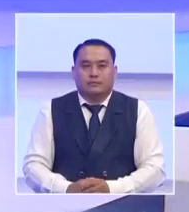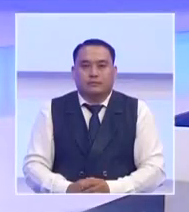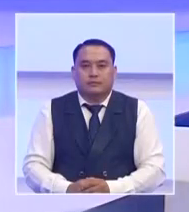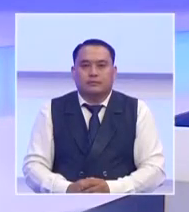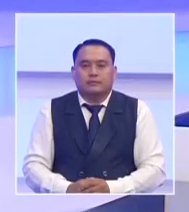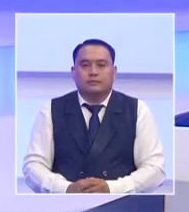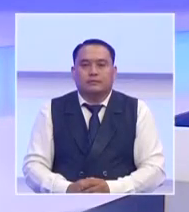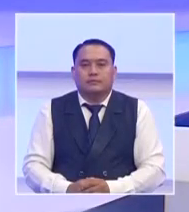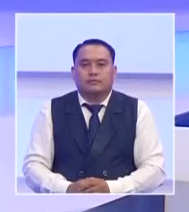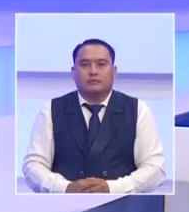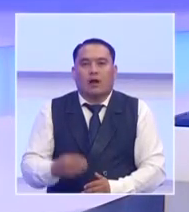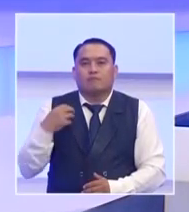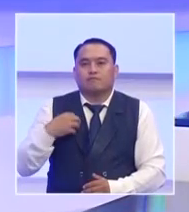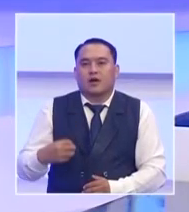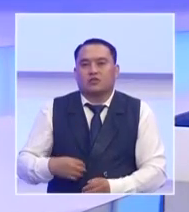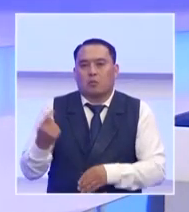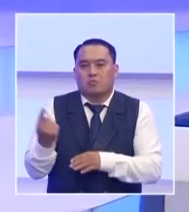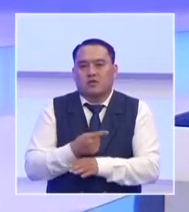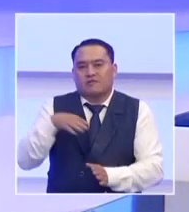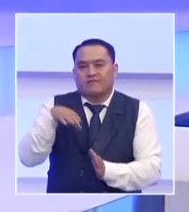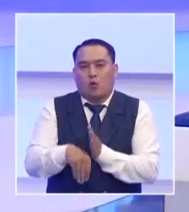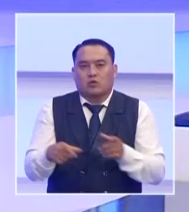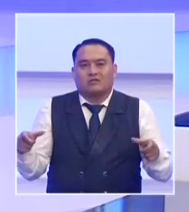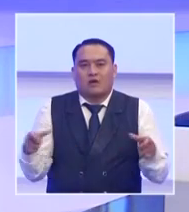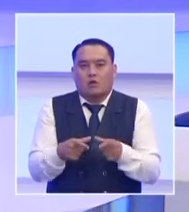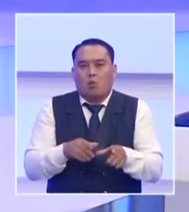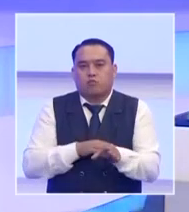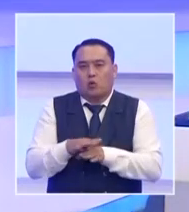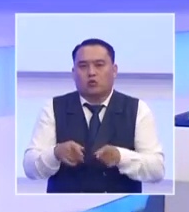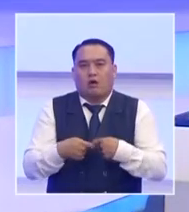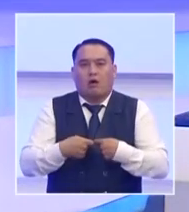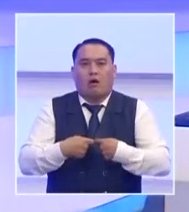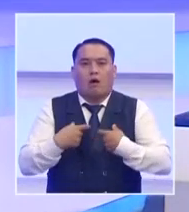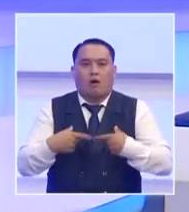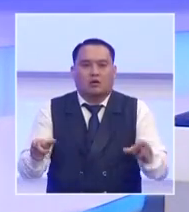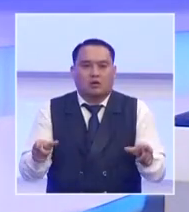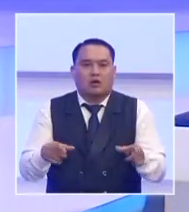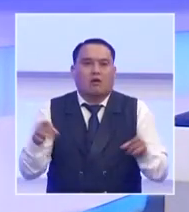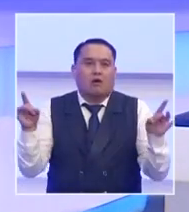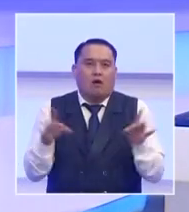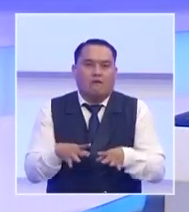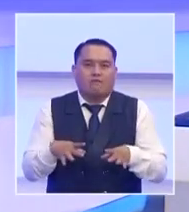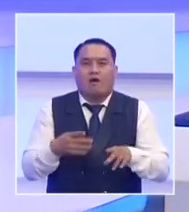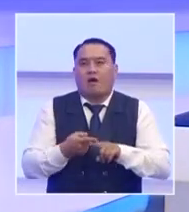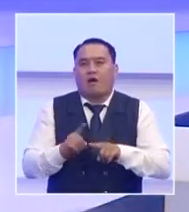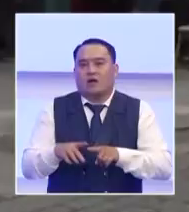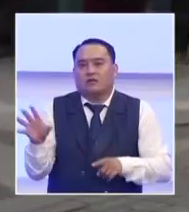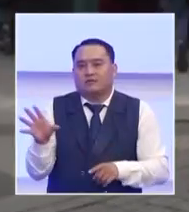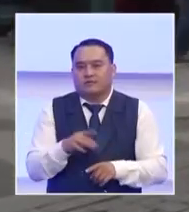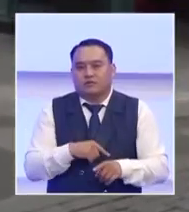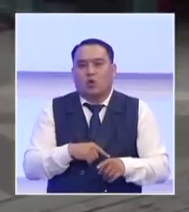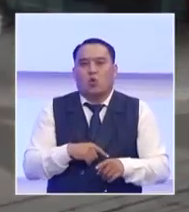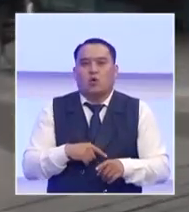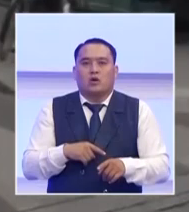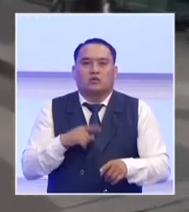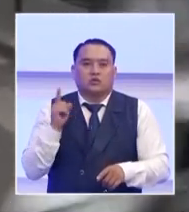в париже впервые с момента введения карантина полностью открылись кафе и рестораны region in de france пришел в так называемую